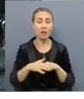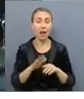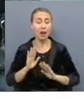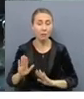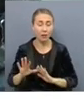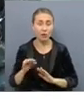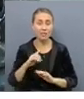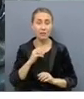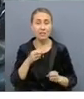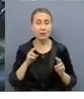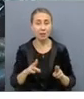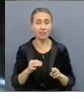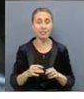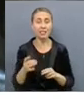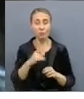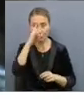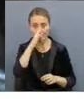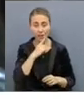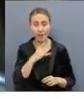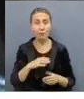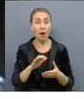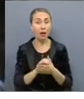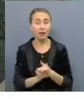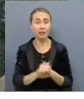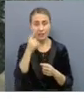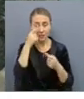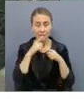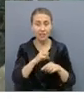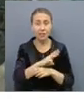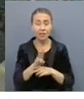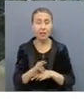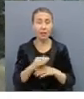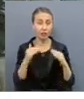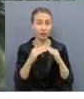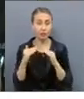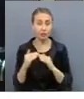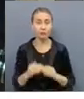Сената парламента Республики Казахстан ознакомились с техническим оснащением учреждения.